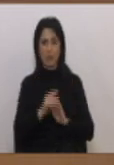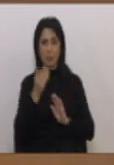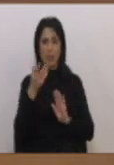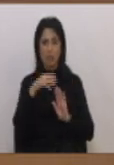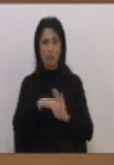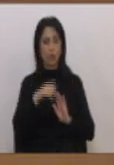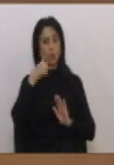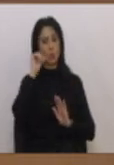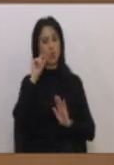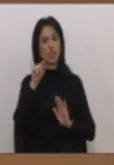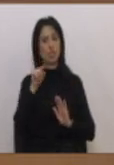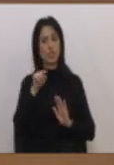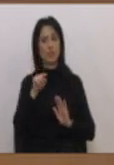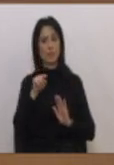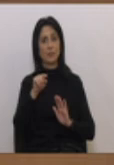შორის გუშინდელი